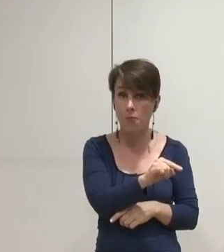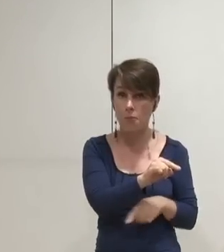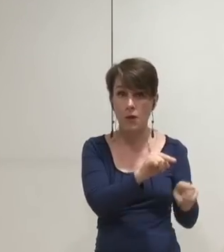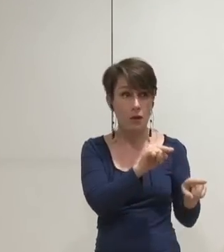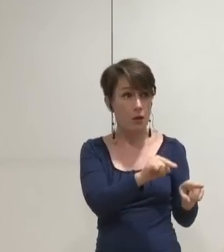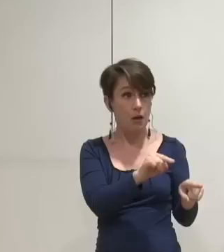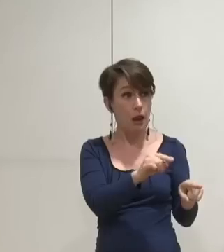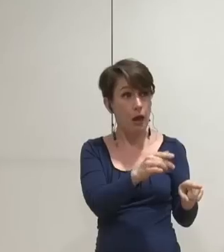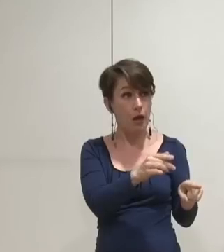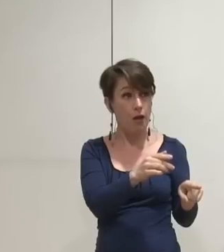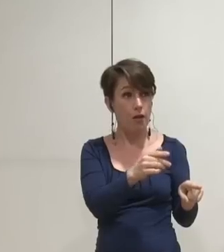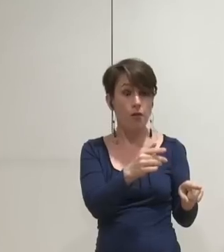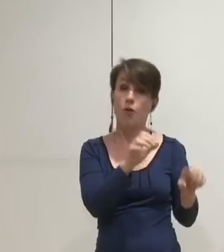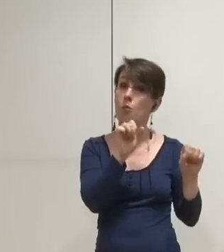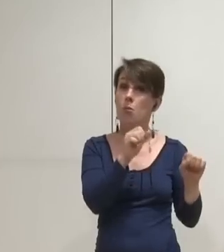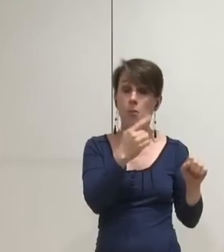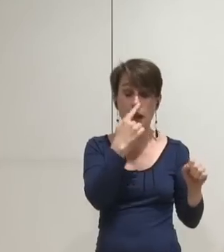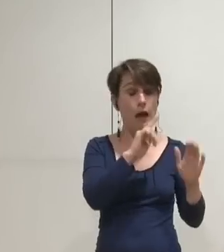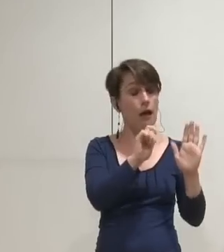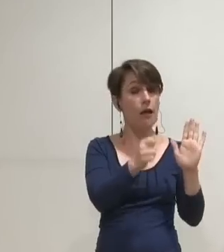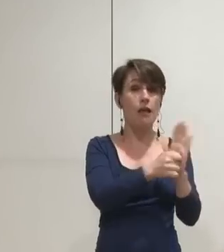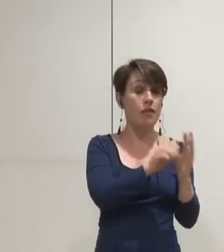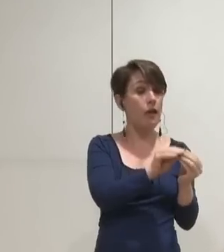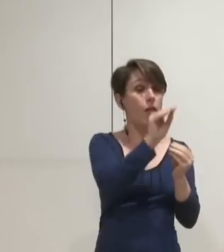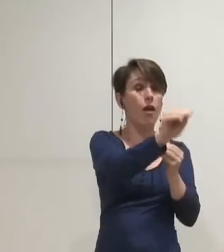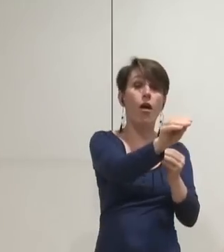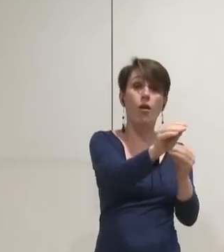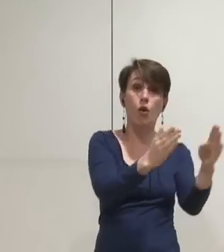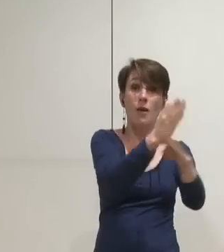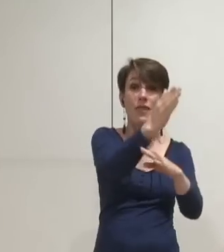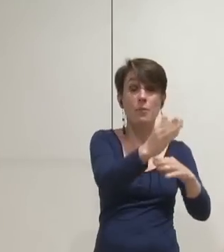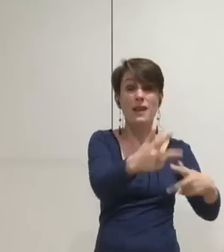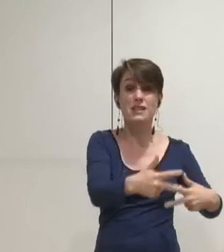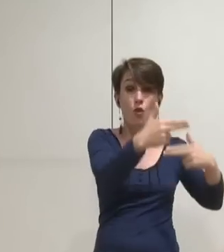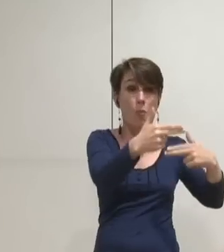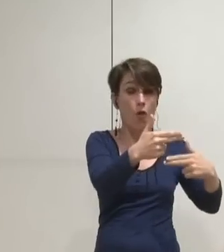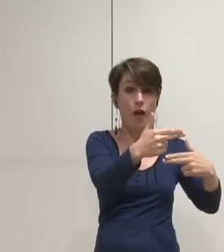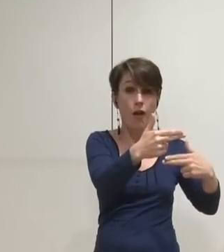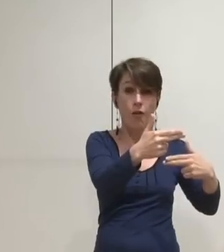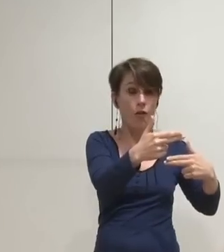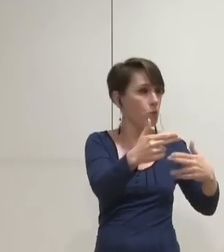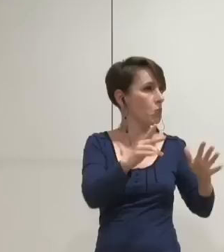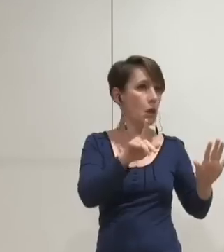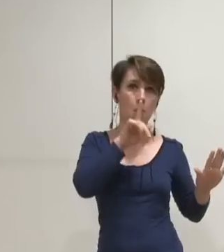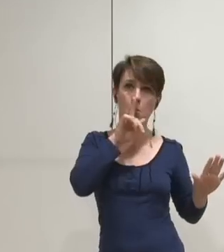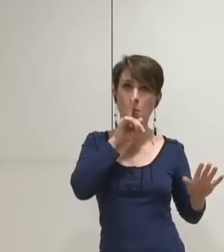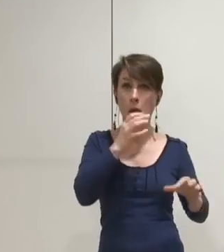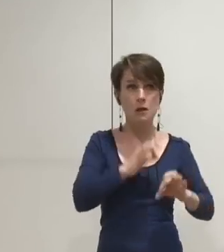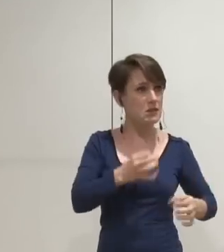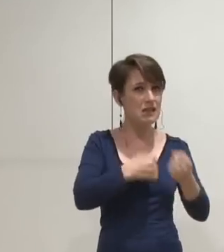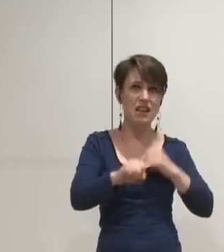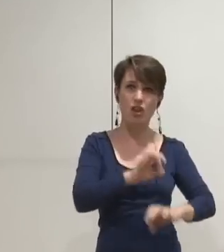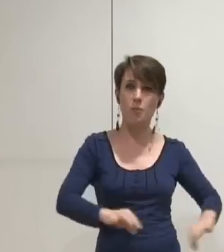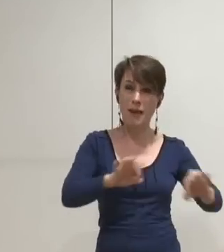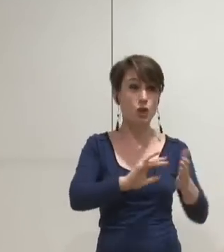l'époque ce qui n'a pas pu déranger tous ceux qui l'ont voté à savoir tous les groupes politiques